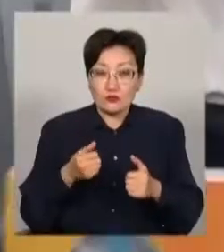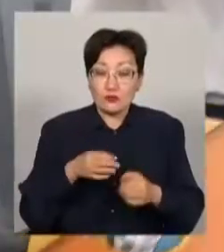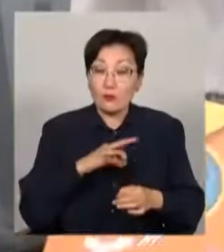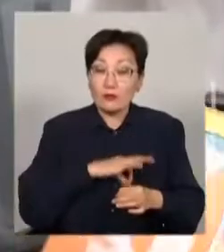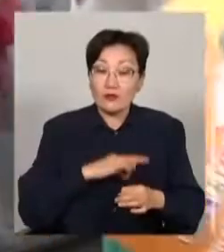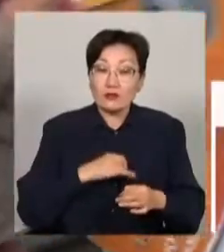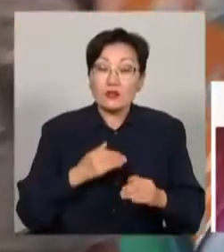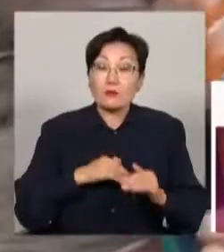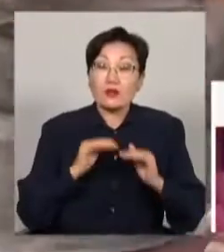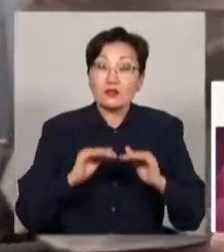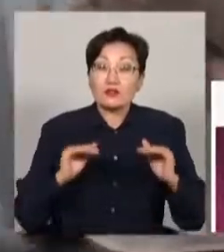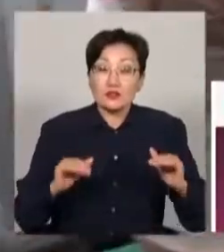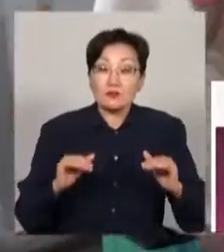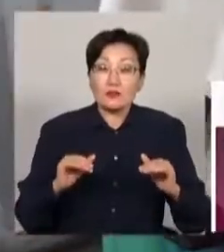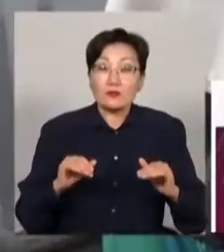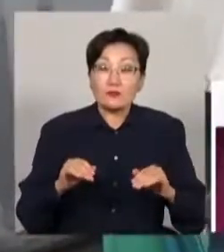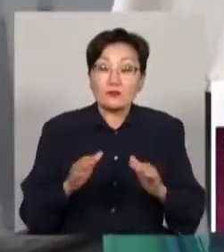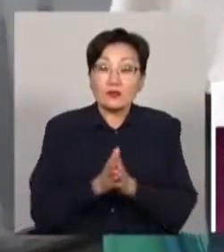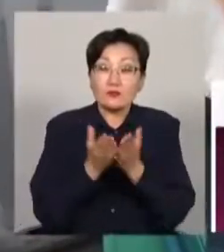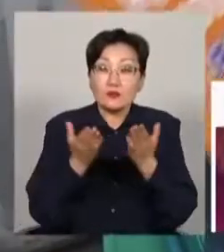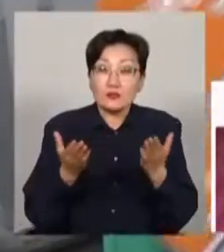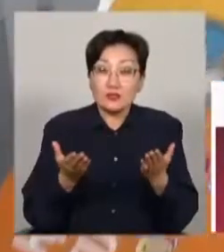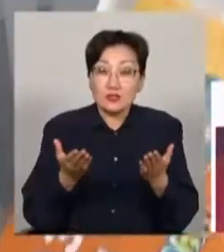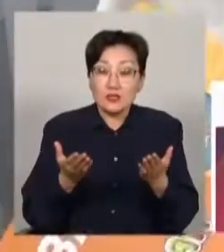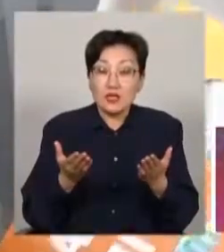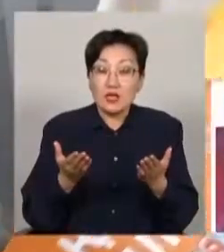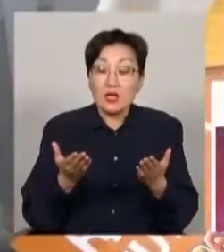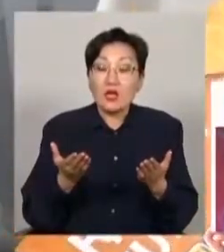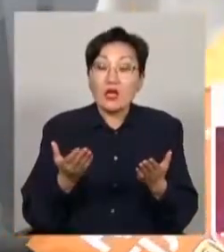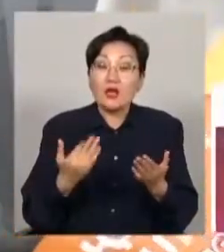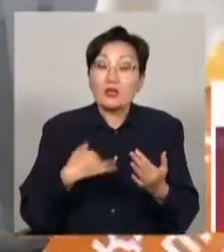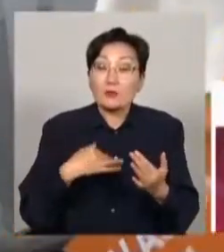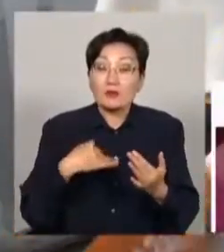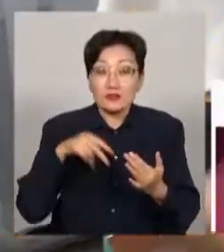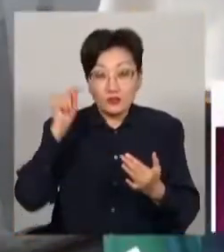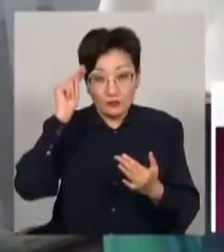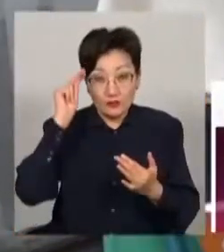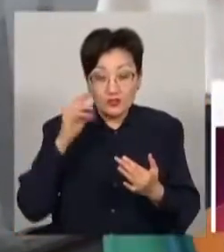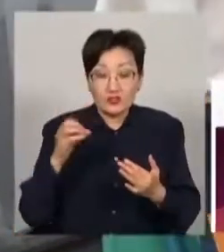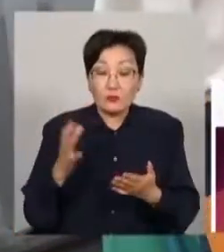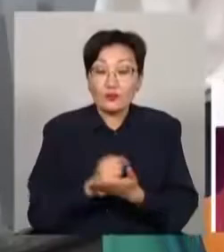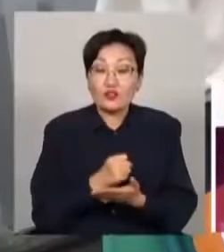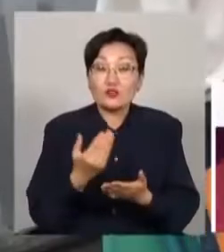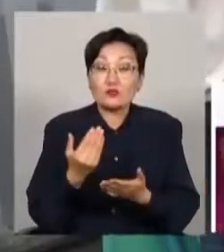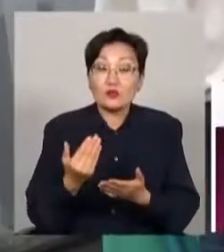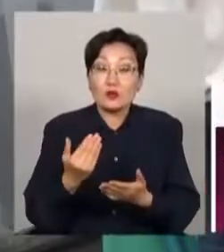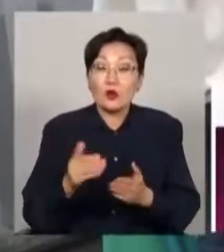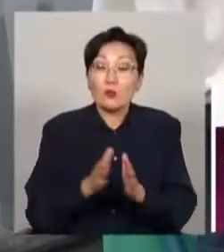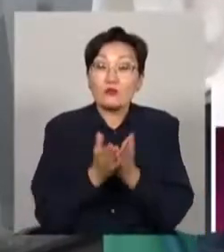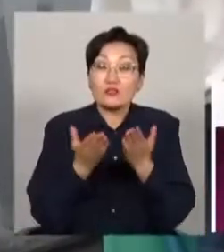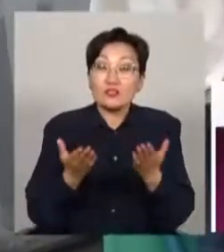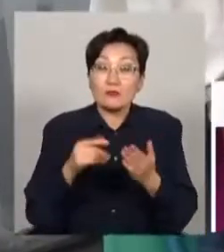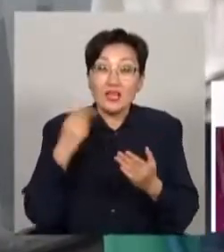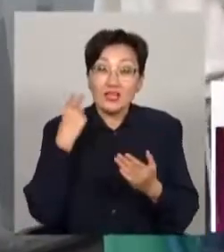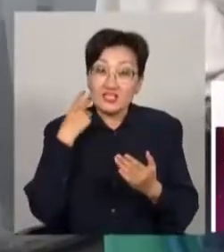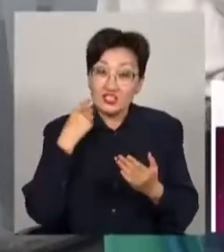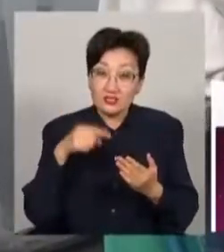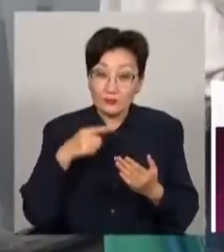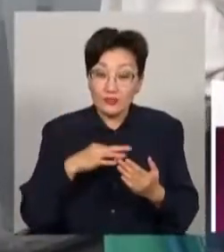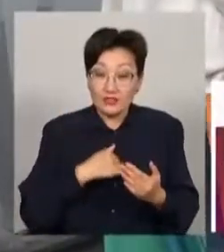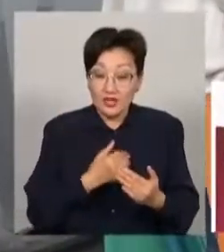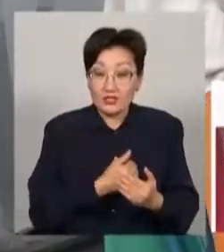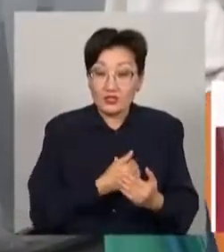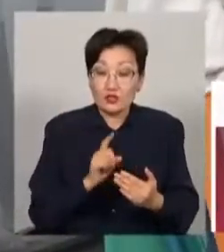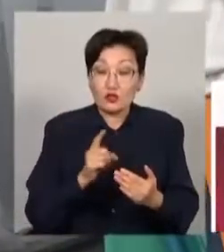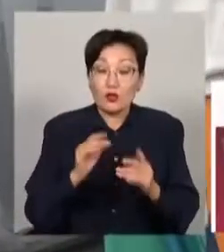Мои дети занимаются по учебникам издательства «Книжный горизонт». И сегодня я нашла еще для них учебники на английском языке. Я хотела